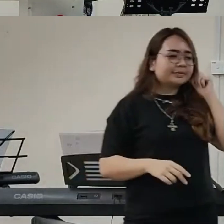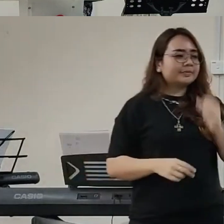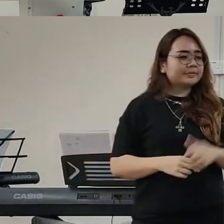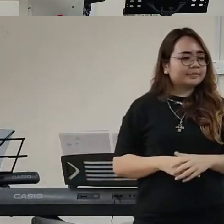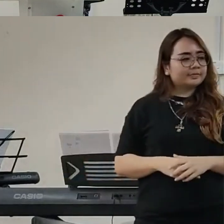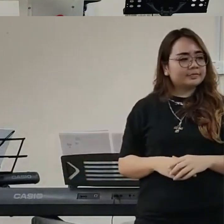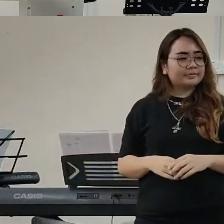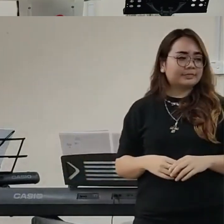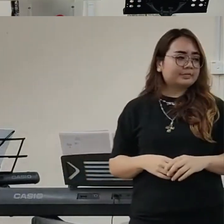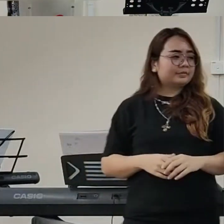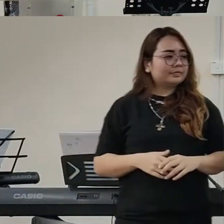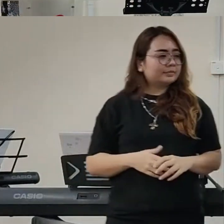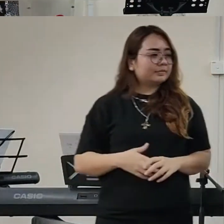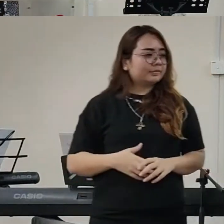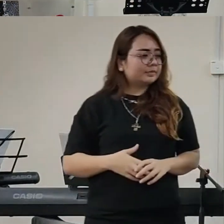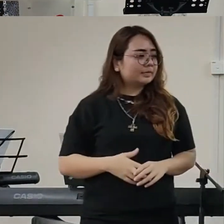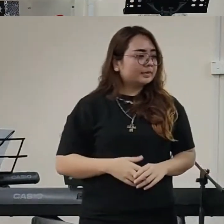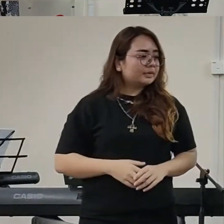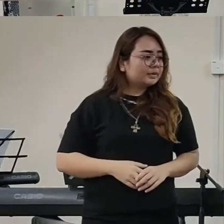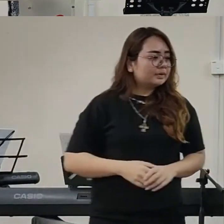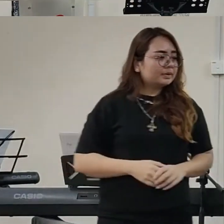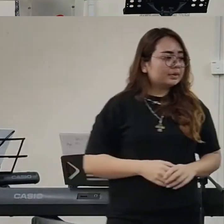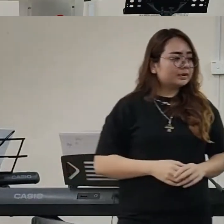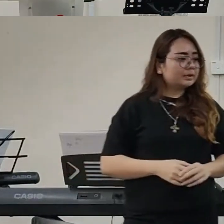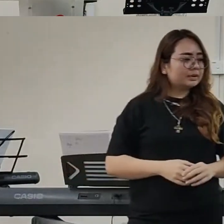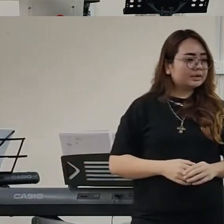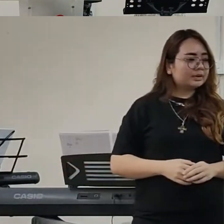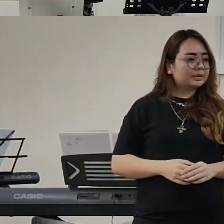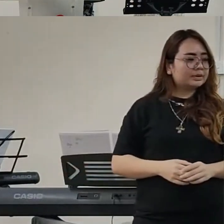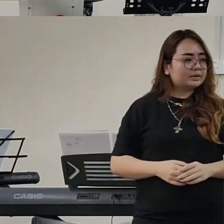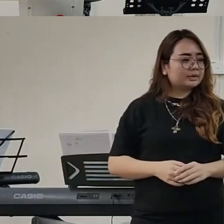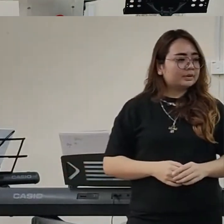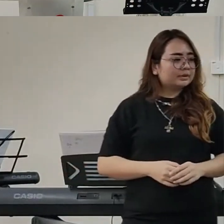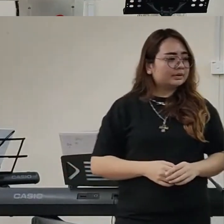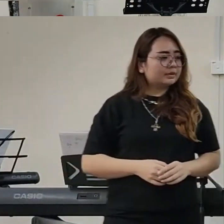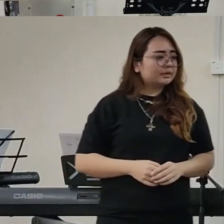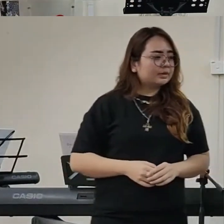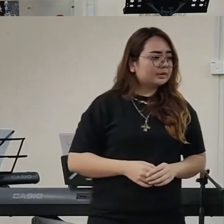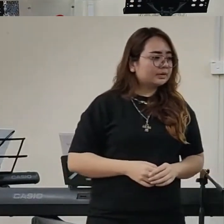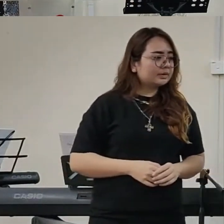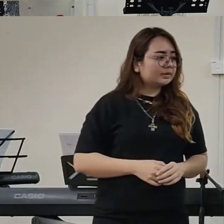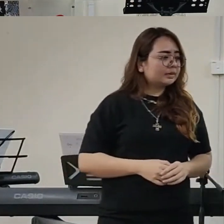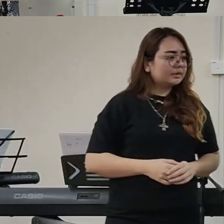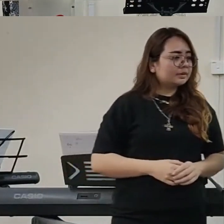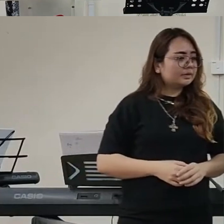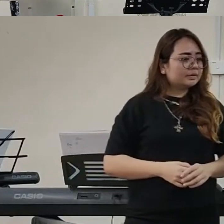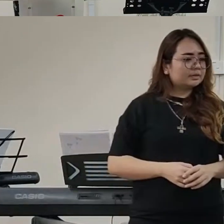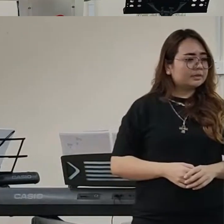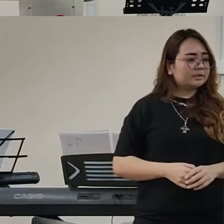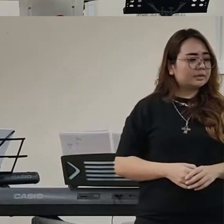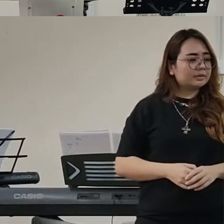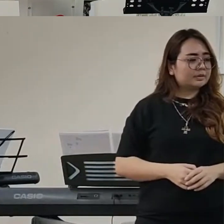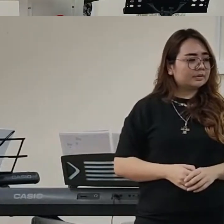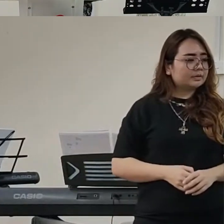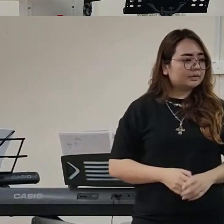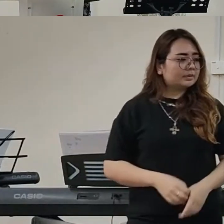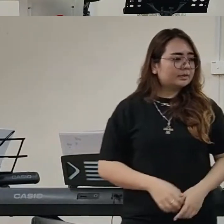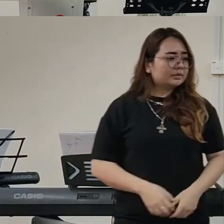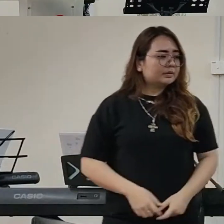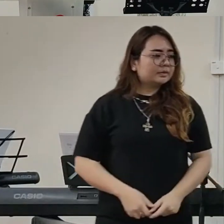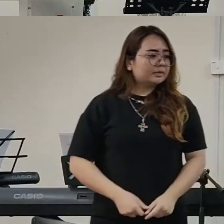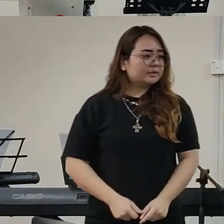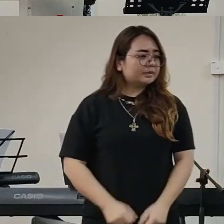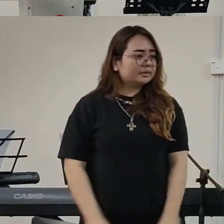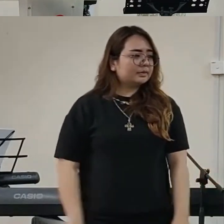following? Yeah. 那我们讲所说的那第三本哀歌呢，它其实是一个呼喊，就是个